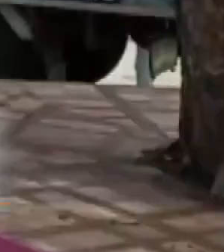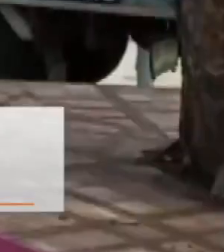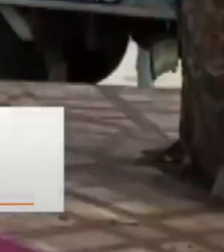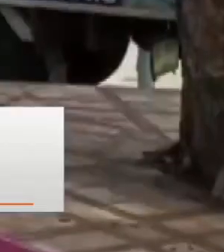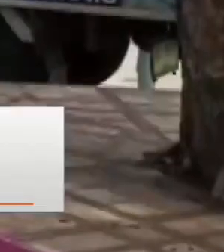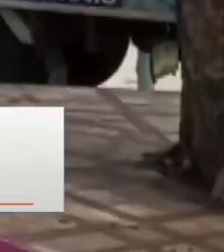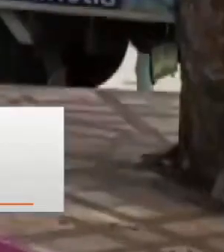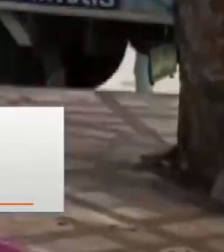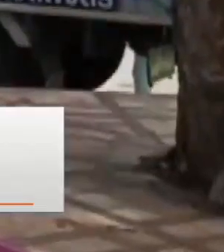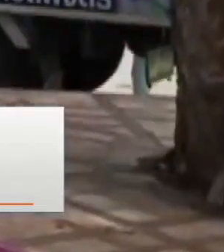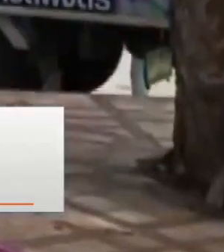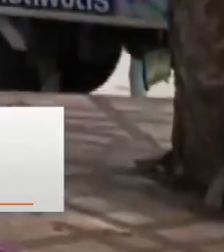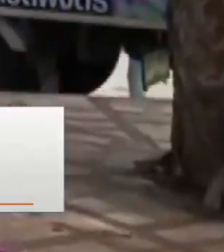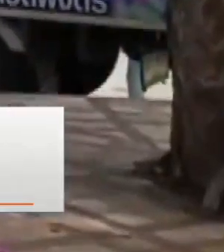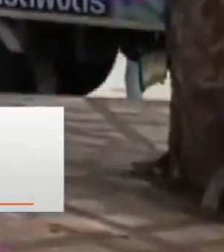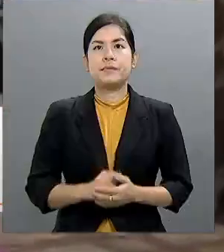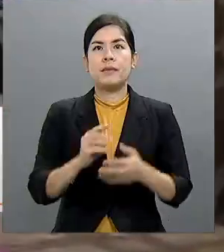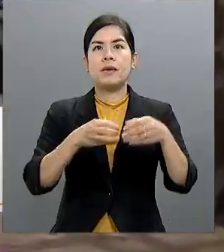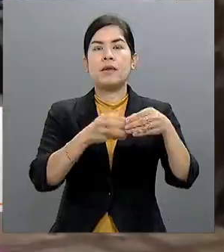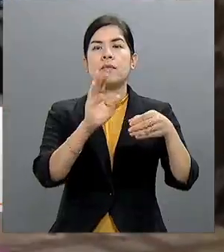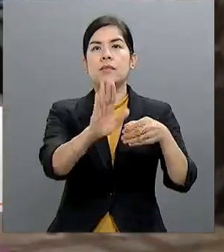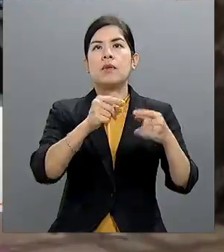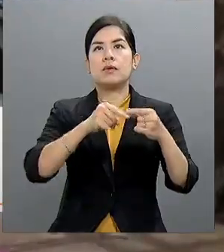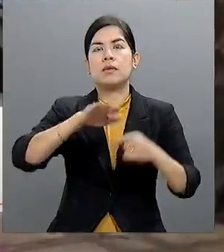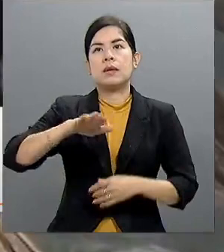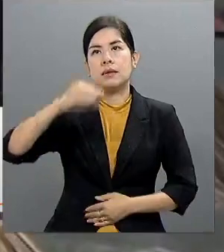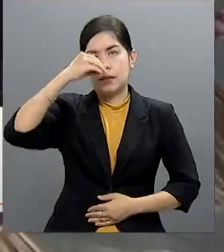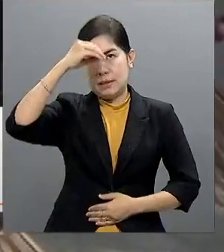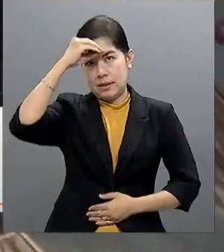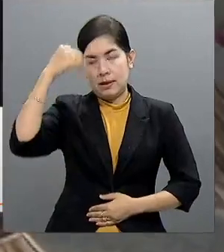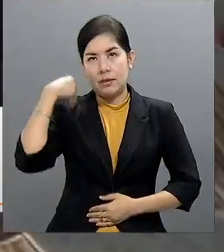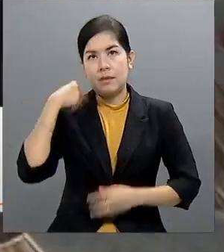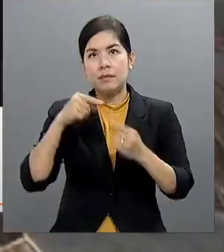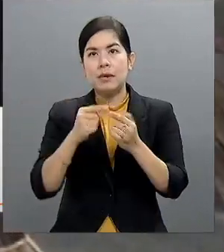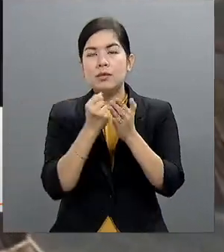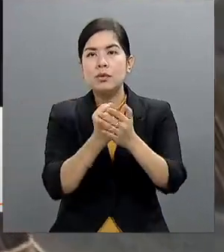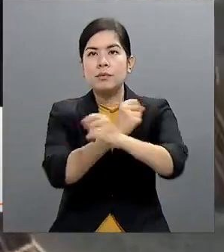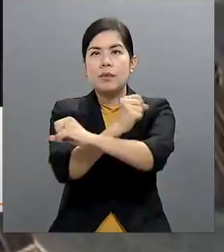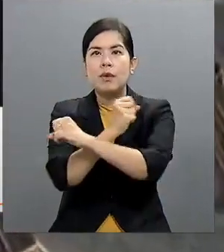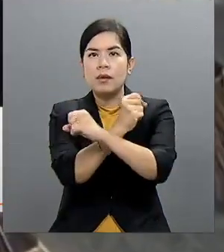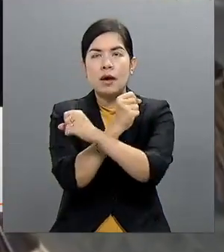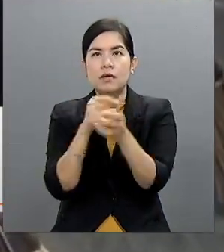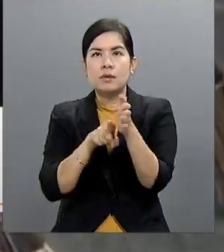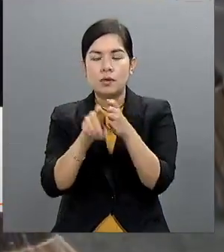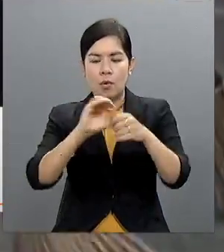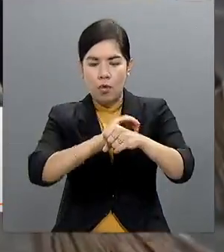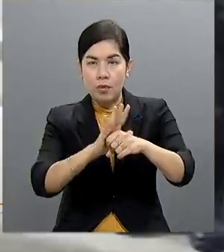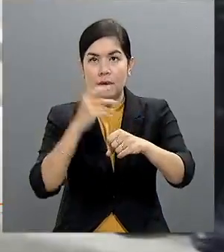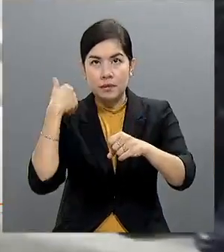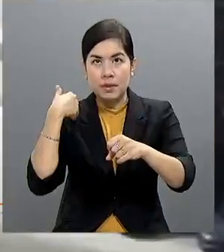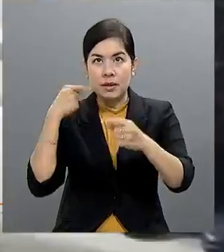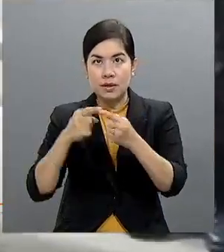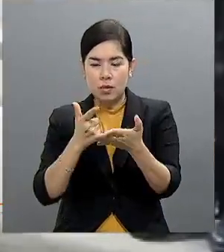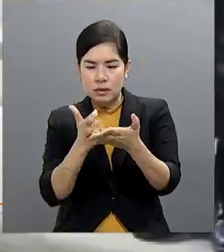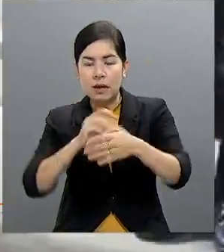สาและเหล่าบรรดานักเรียนออกทำการรณรงค์ป้องกันเชื้อโควิด-19 นำยาฆ่าเชื้อออกล้างทำ